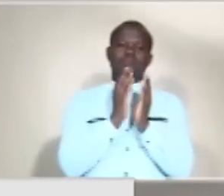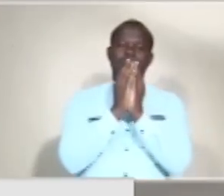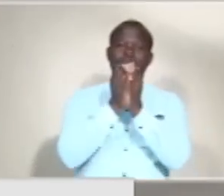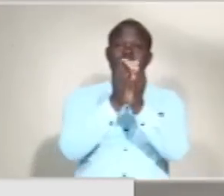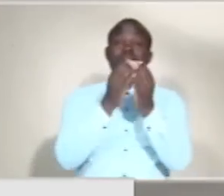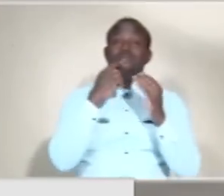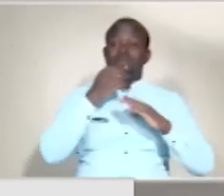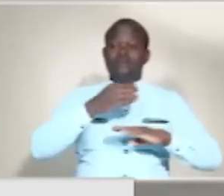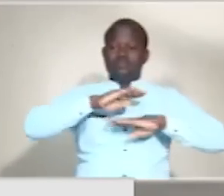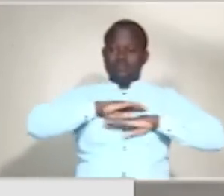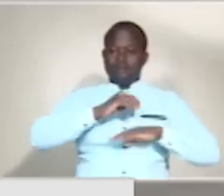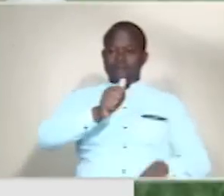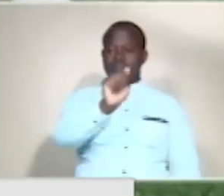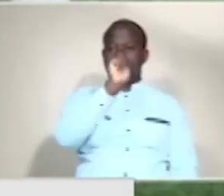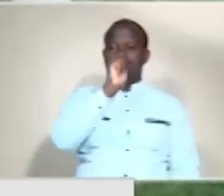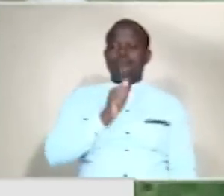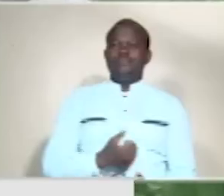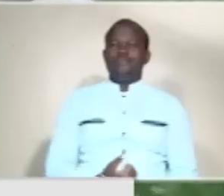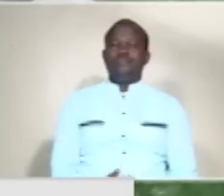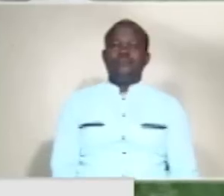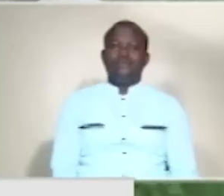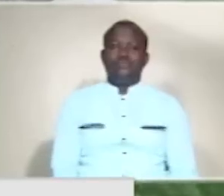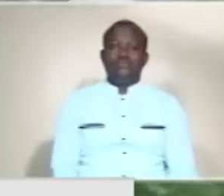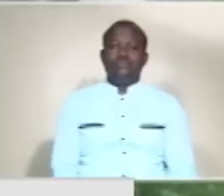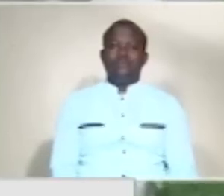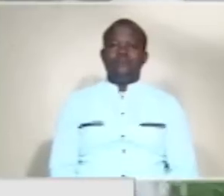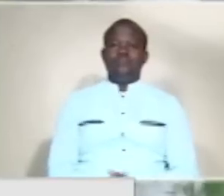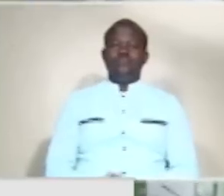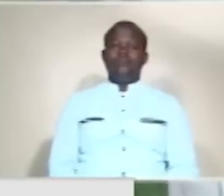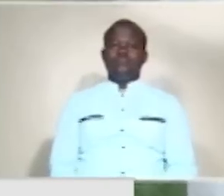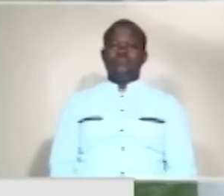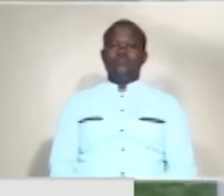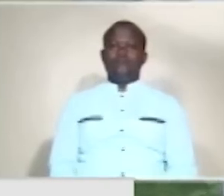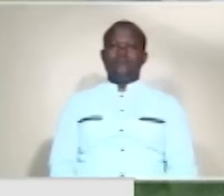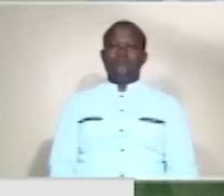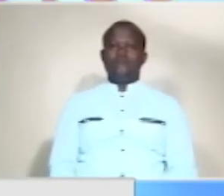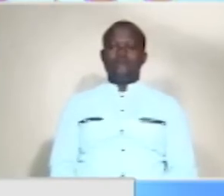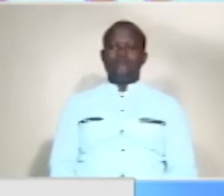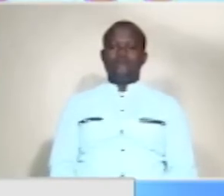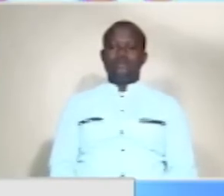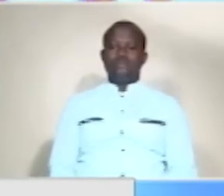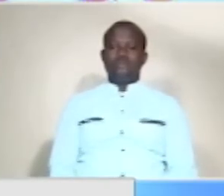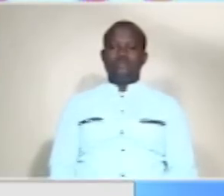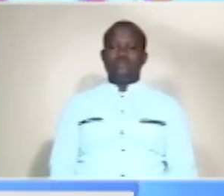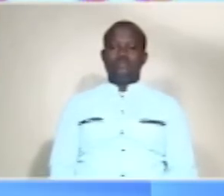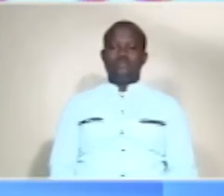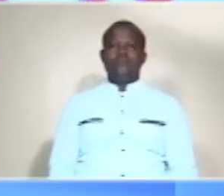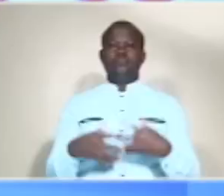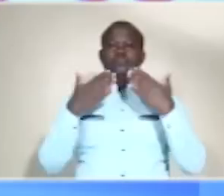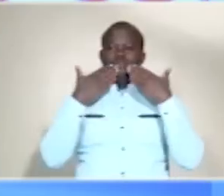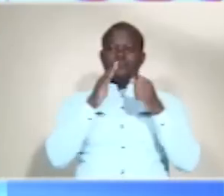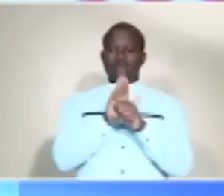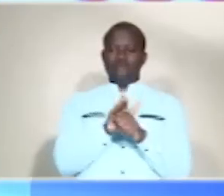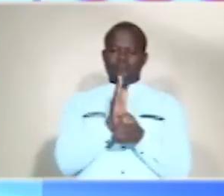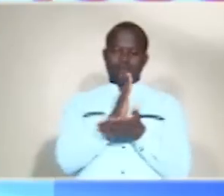buvuga ko bwihagije Shanine Ndayizeye mu karere ka Rusizi bakoze cyane Shanine Ndayizeye